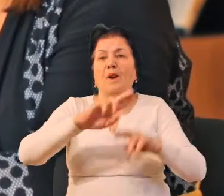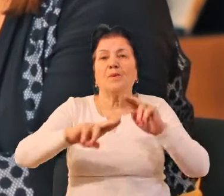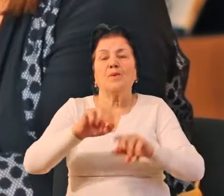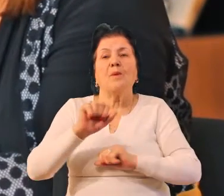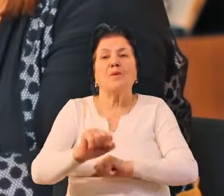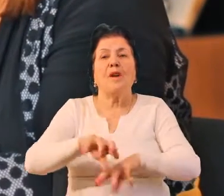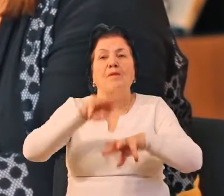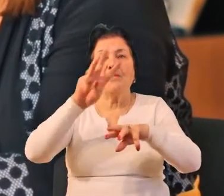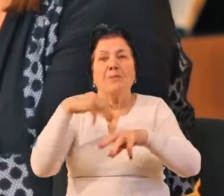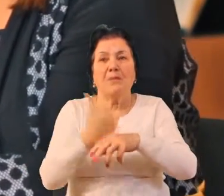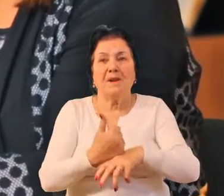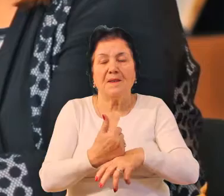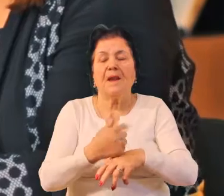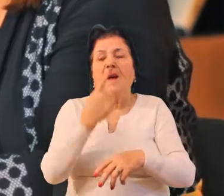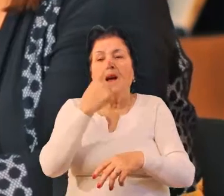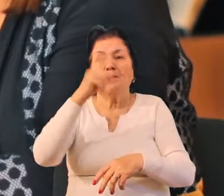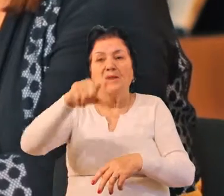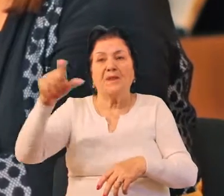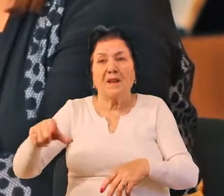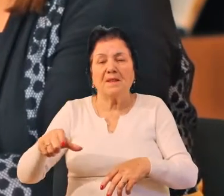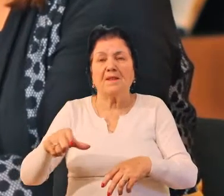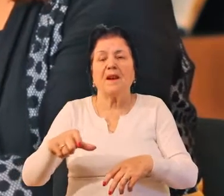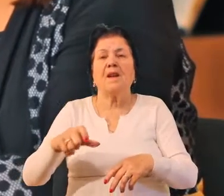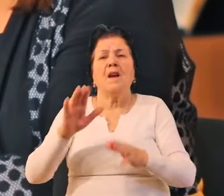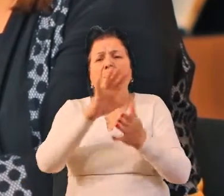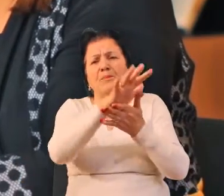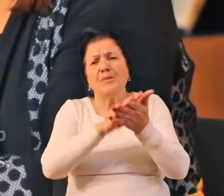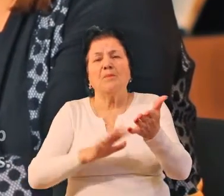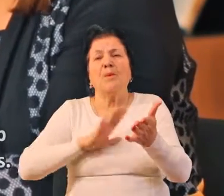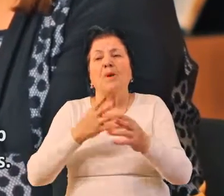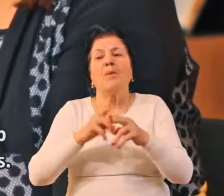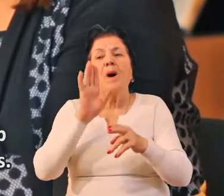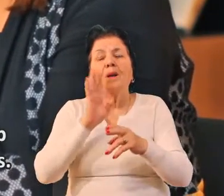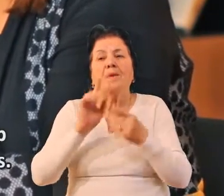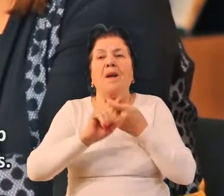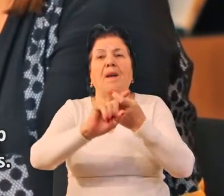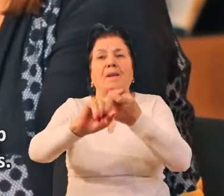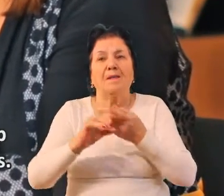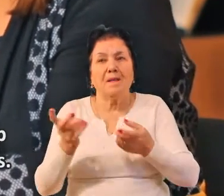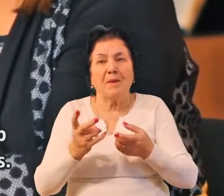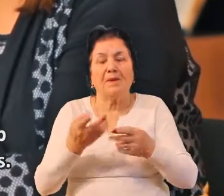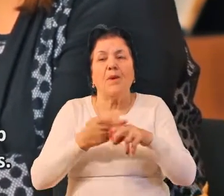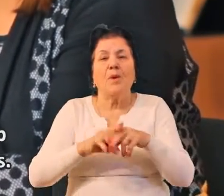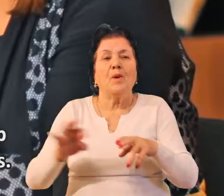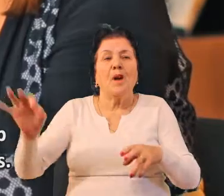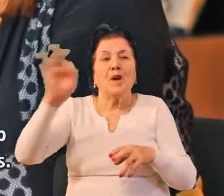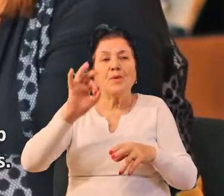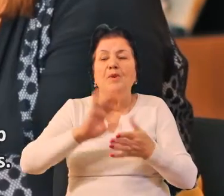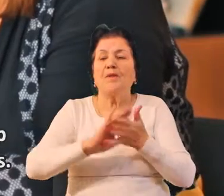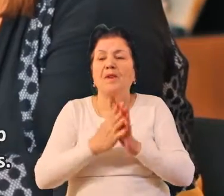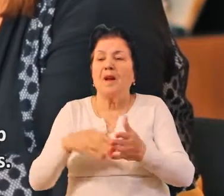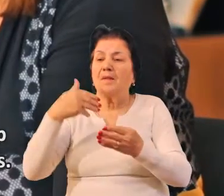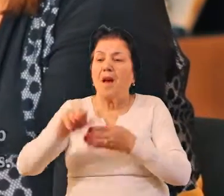Sosial Müdafiəsi Nazirliyinin yerlərdə olan sosial müdafiə mərkəzləri. Həmin şəxslər mütəmadi olaraq o xanımlarla